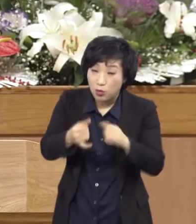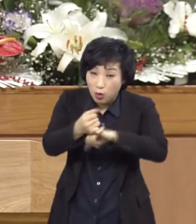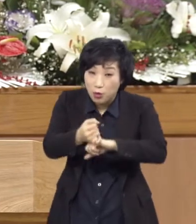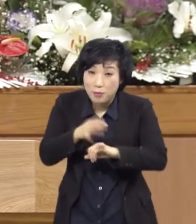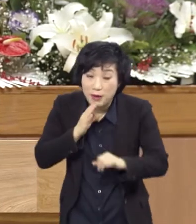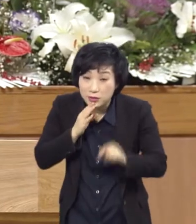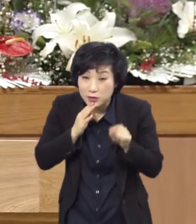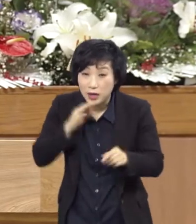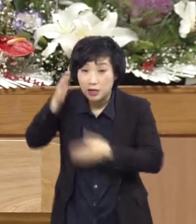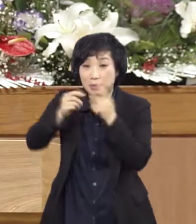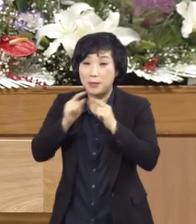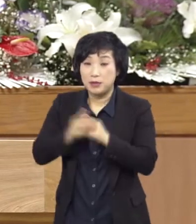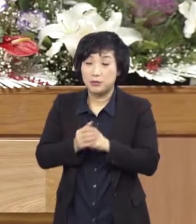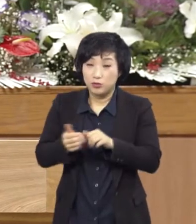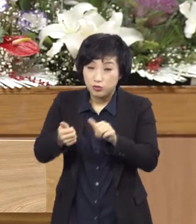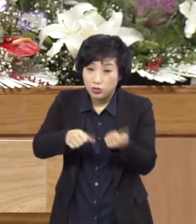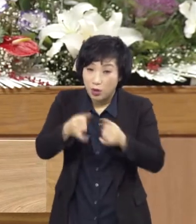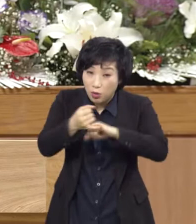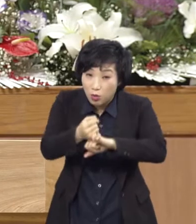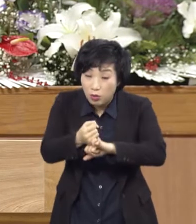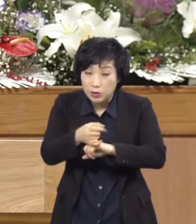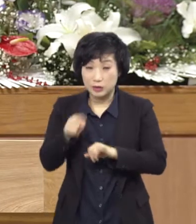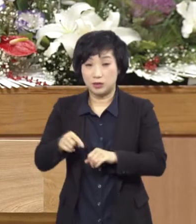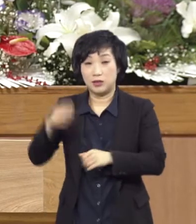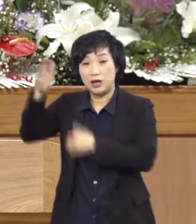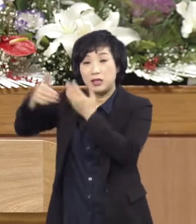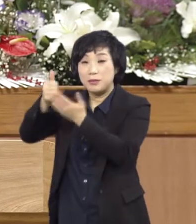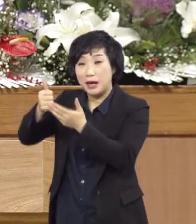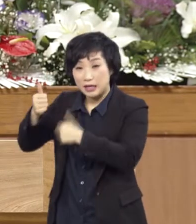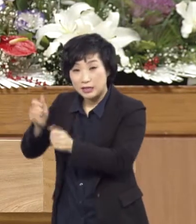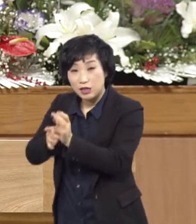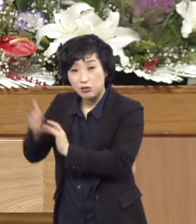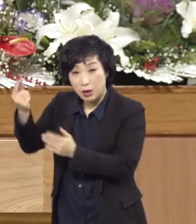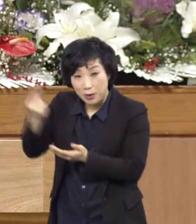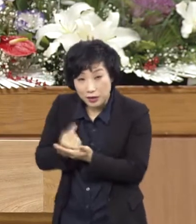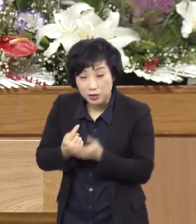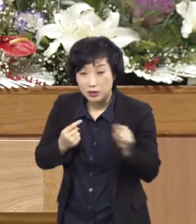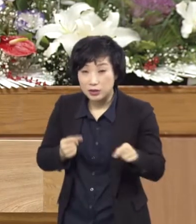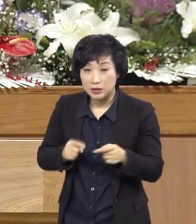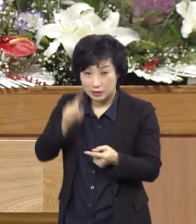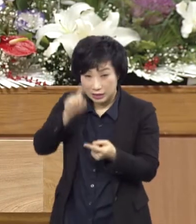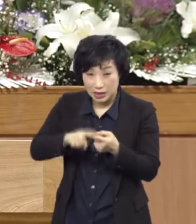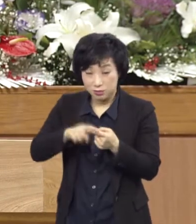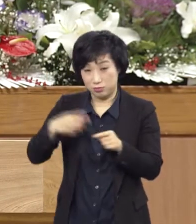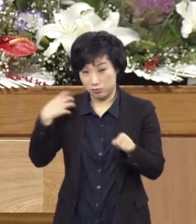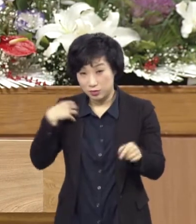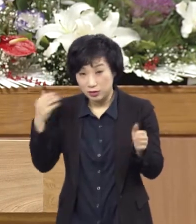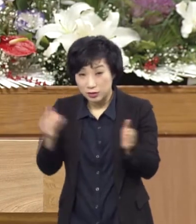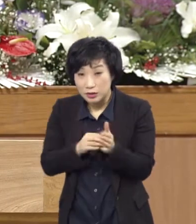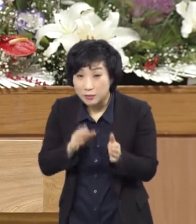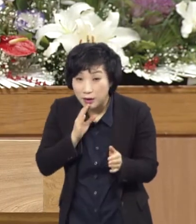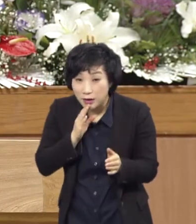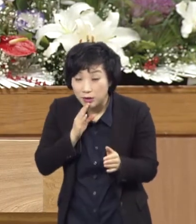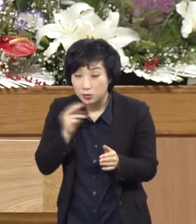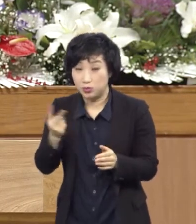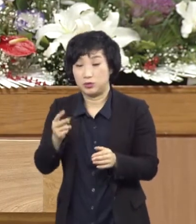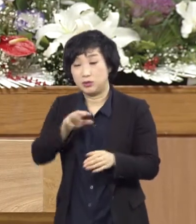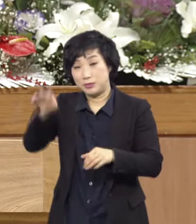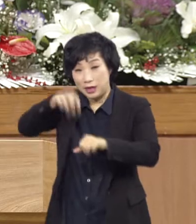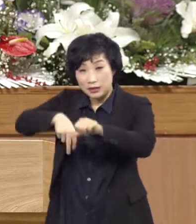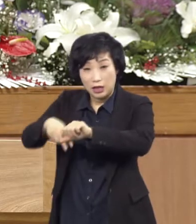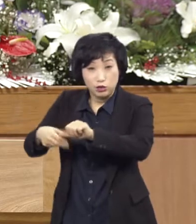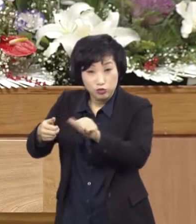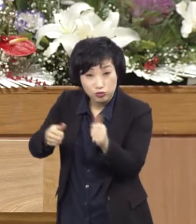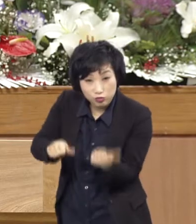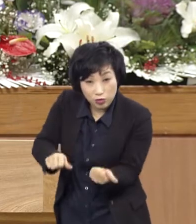죽으리라는 말씀을 다시 하나님의 아들이 그 말씀을 이루고 십자가에서 정령 죽으시고 내